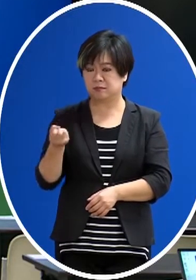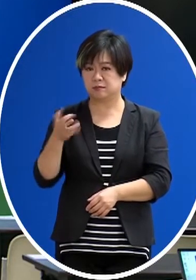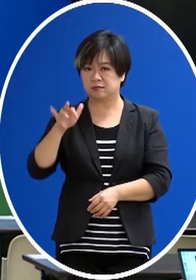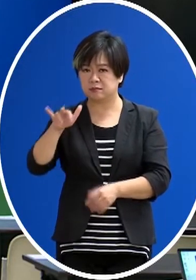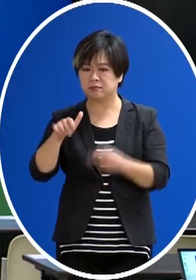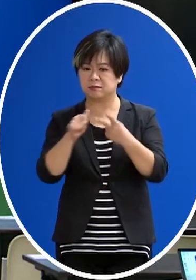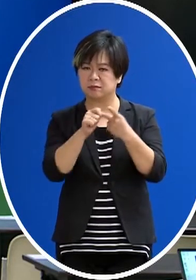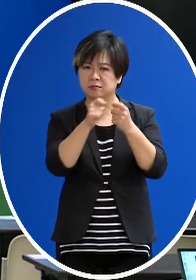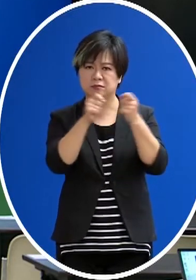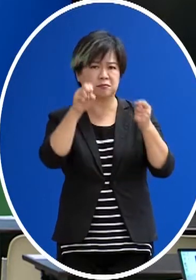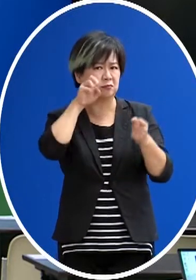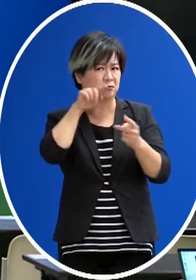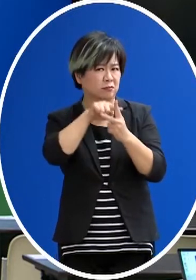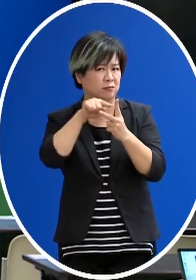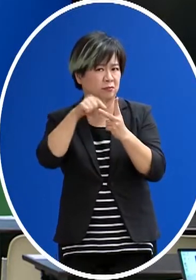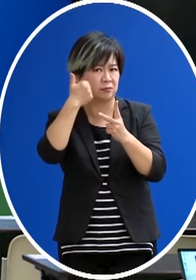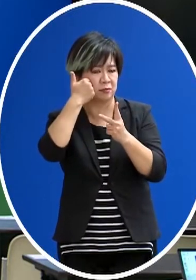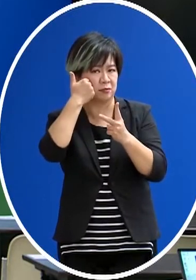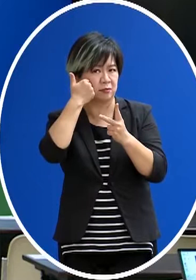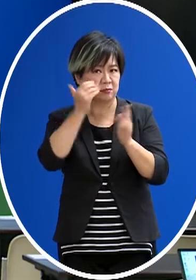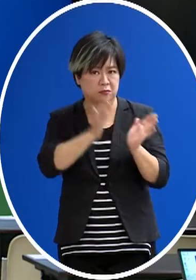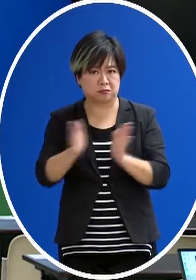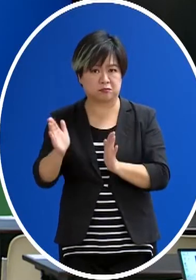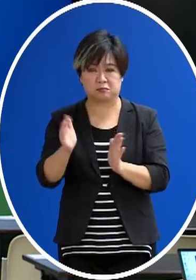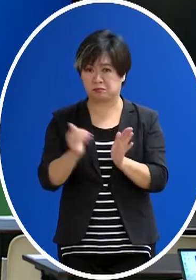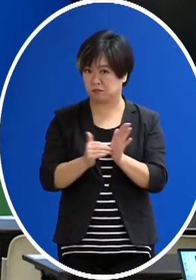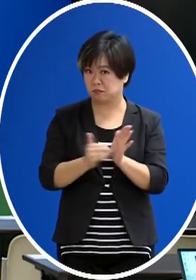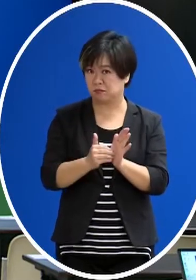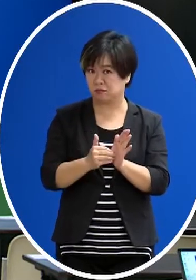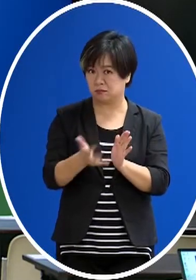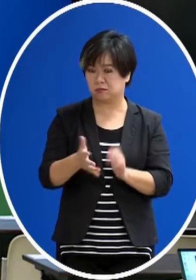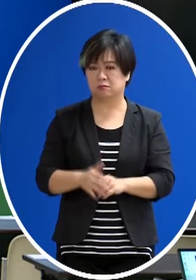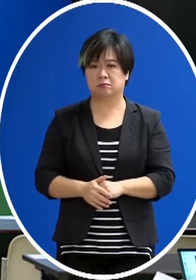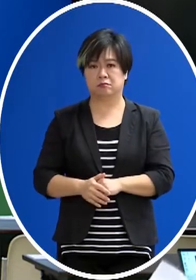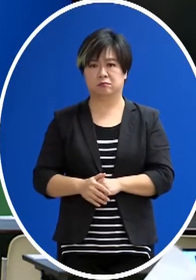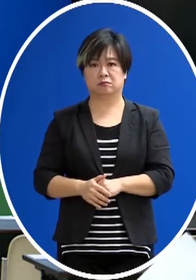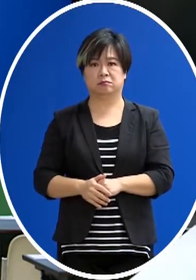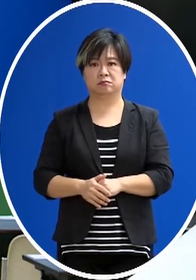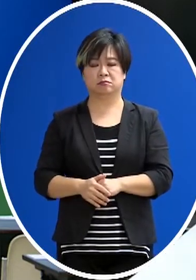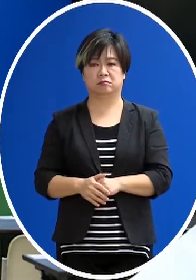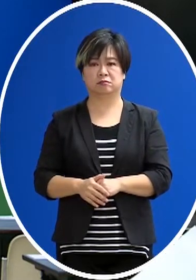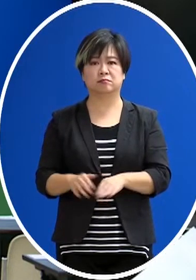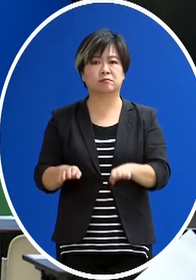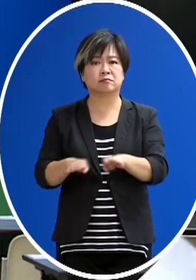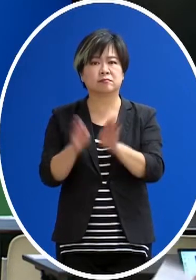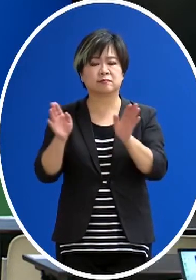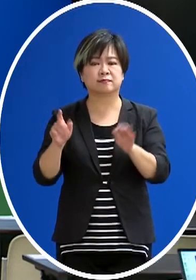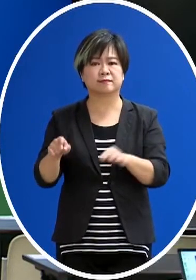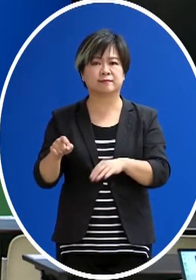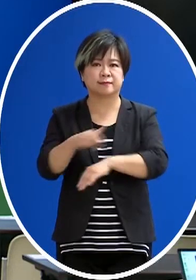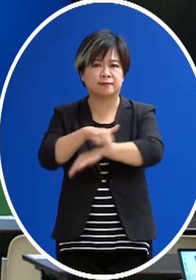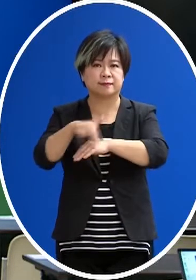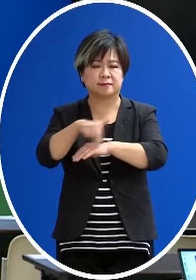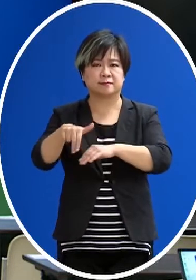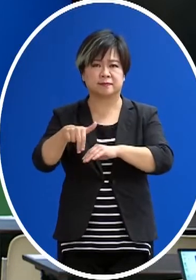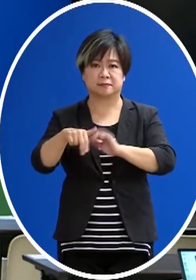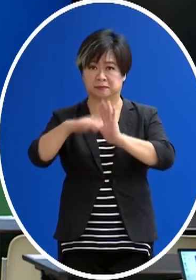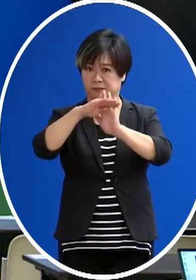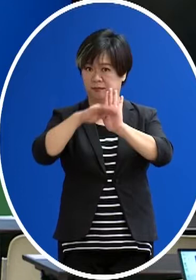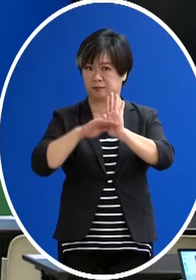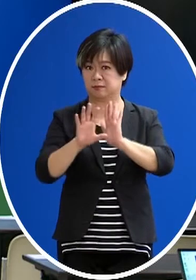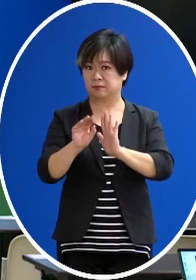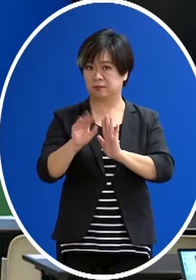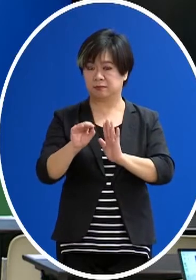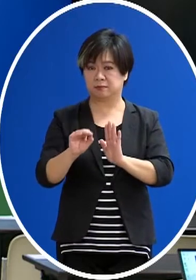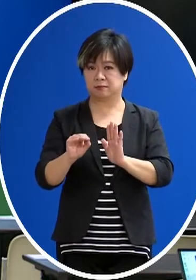班会开始计划，而是有没有准备好了，那是不是他们也都有开始有相关的班机的记